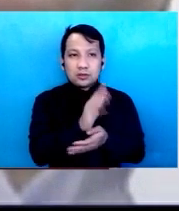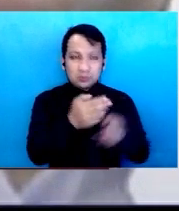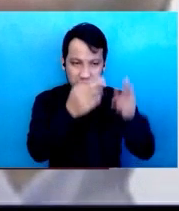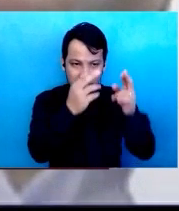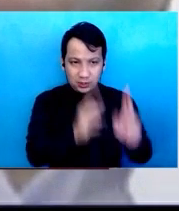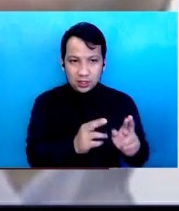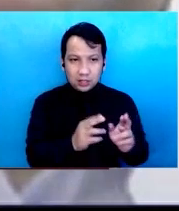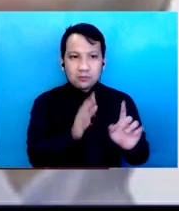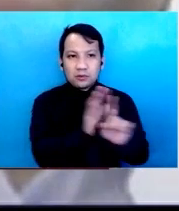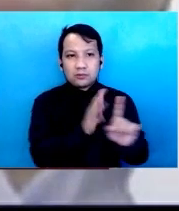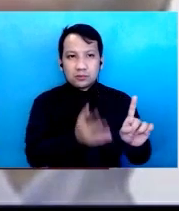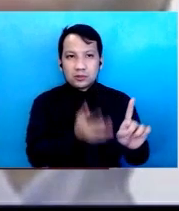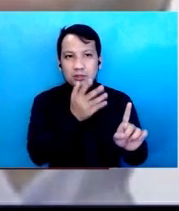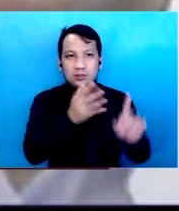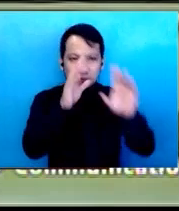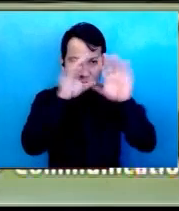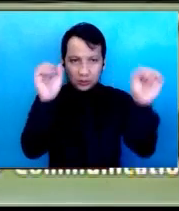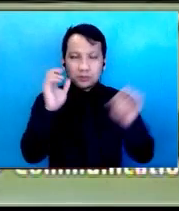at pagkilala.